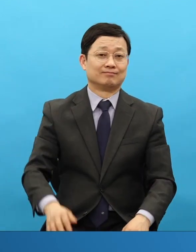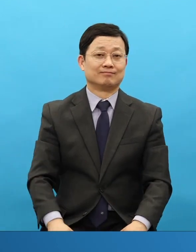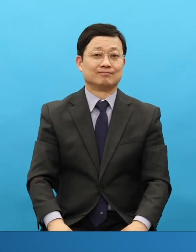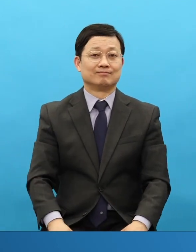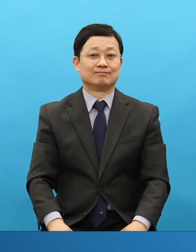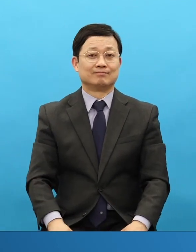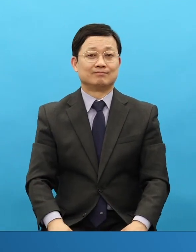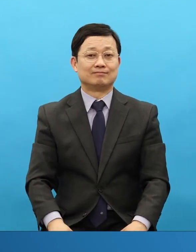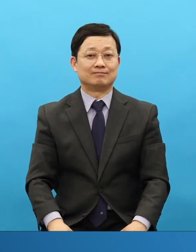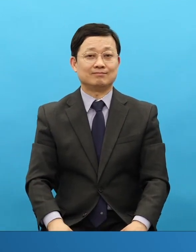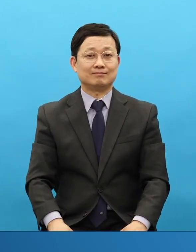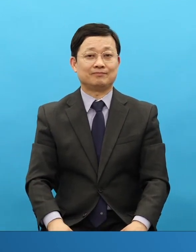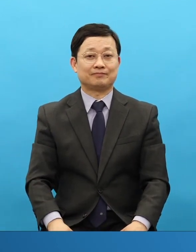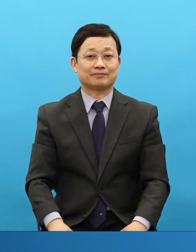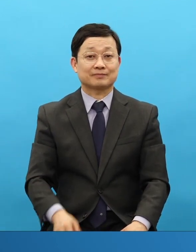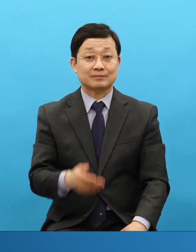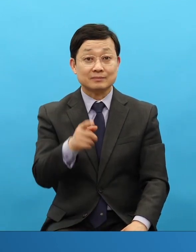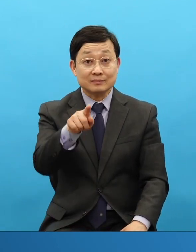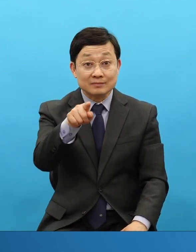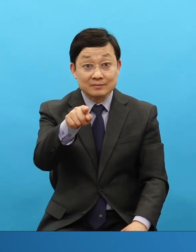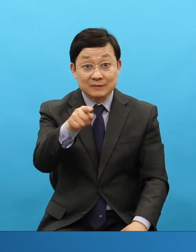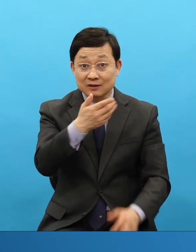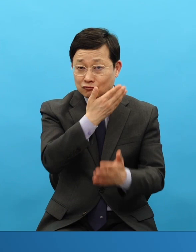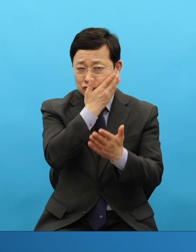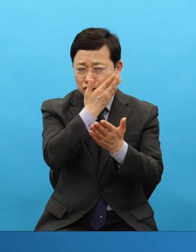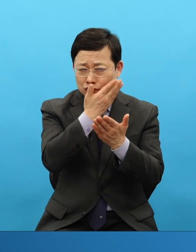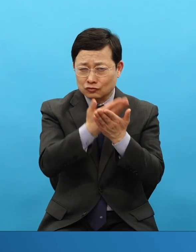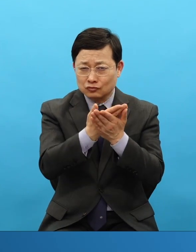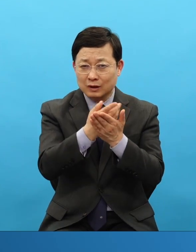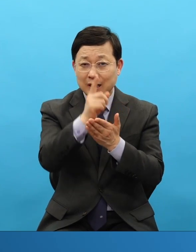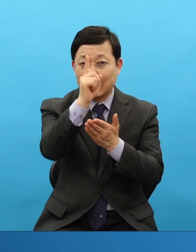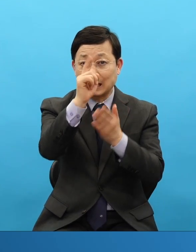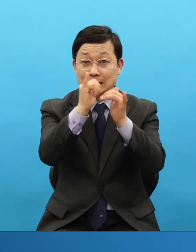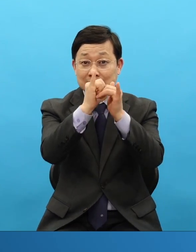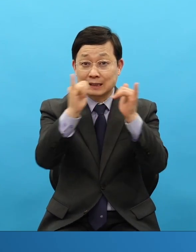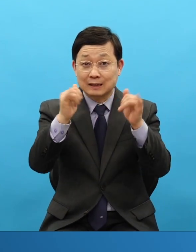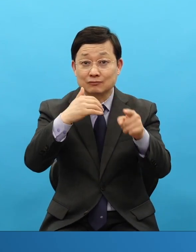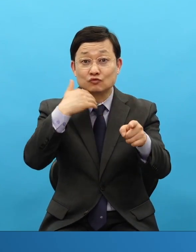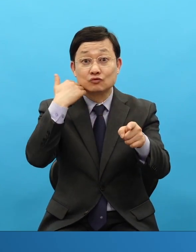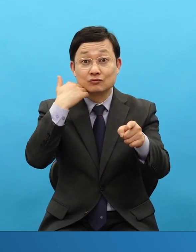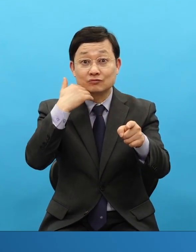이때 중요한 인물이 하나 나온 겁니다. And a very important figure arose.